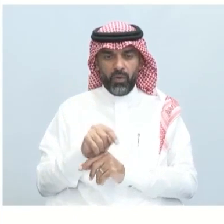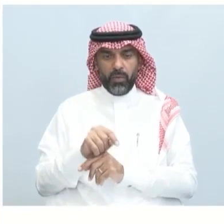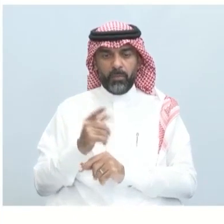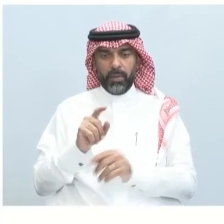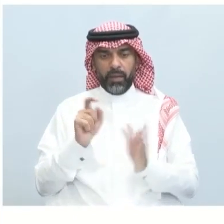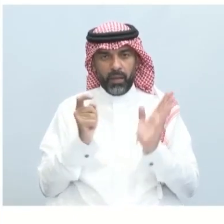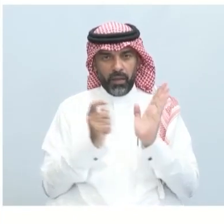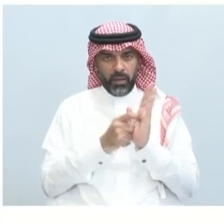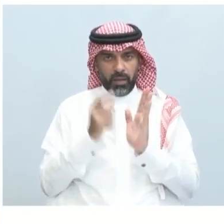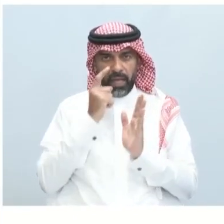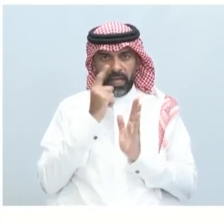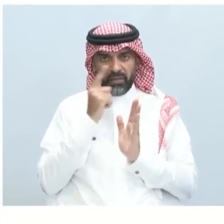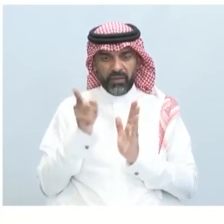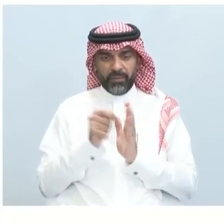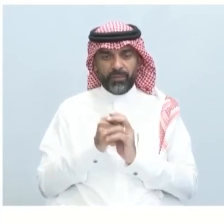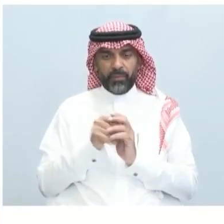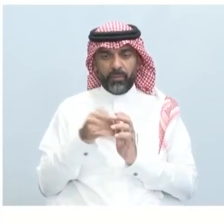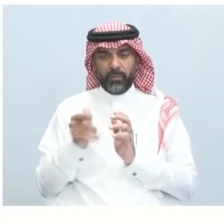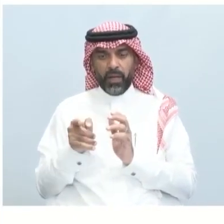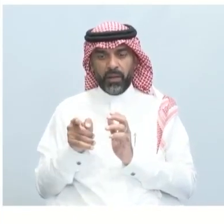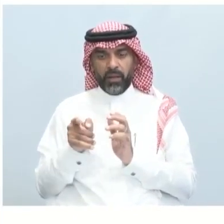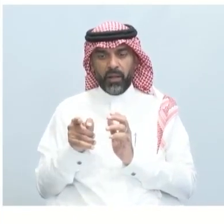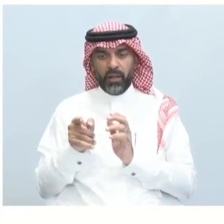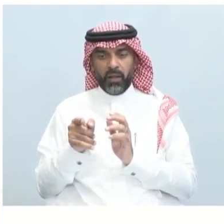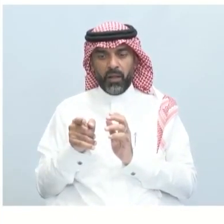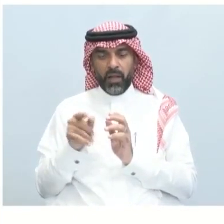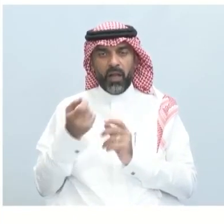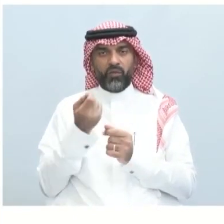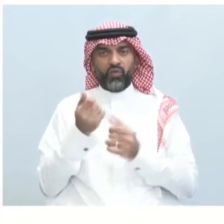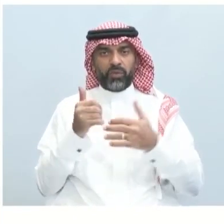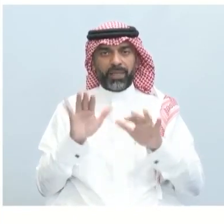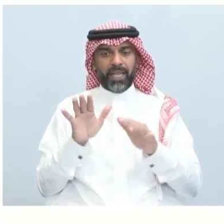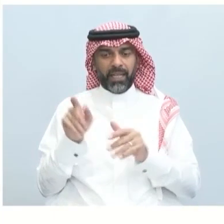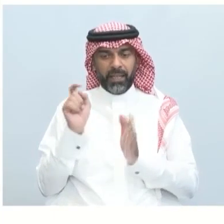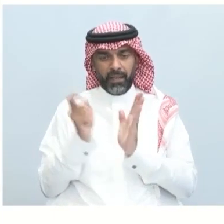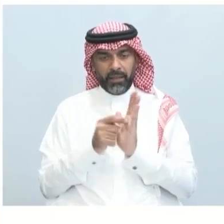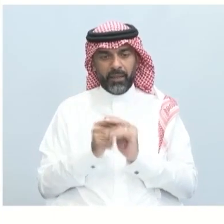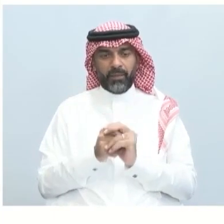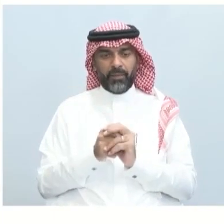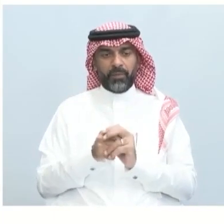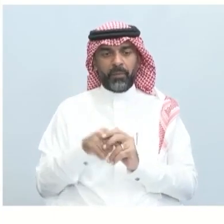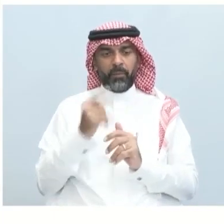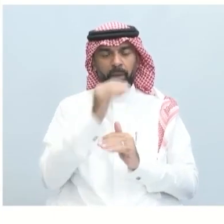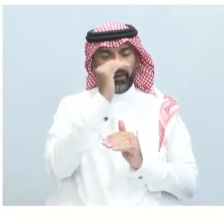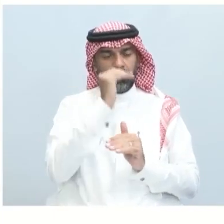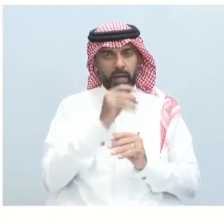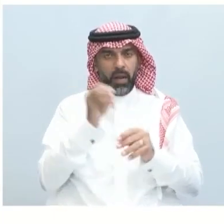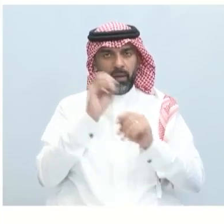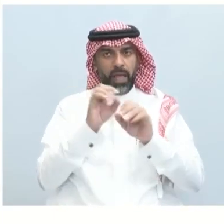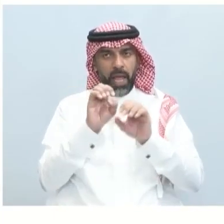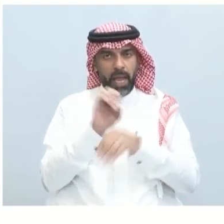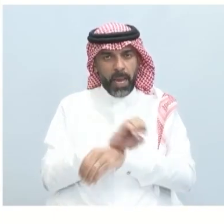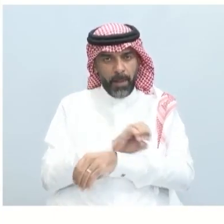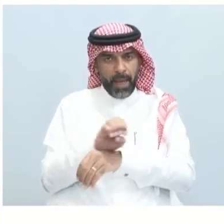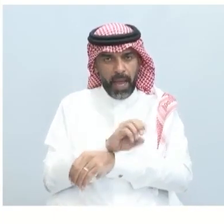أب، بعد ذلك نقوم باختيار الخطة المجانية وتابعة البيانات المطلوبة مثل